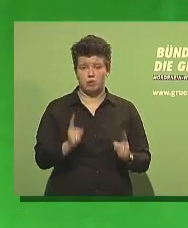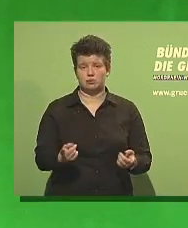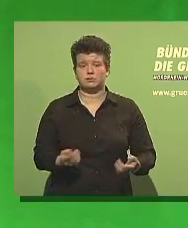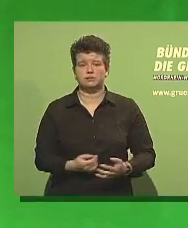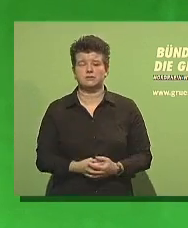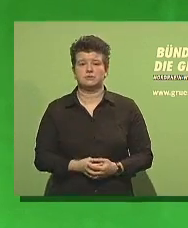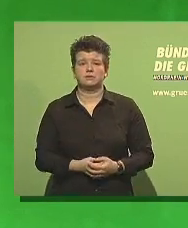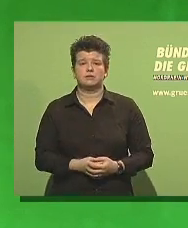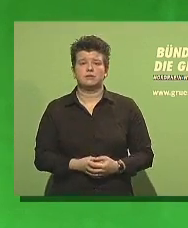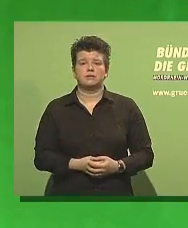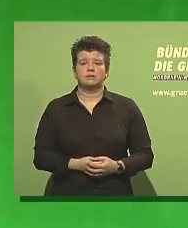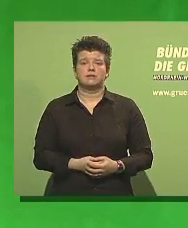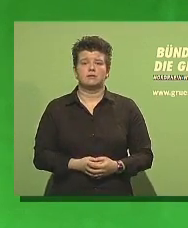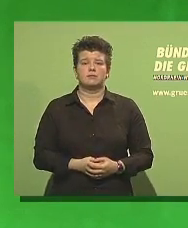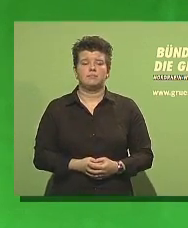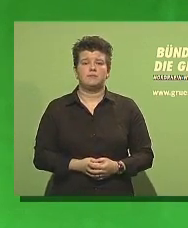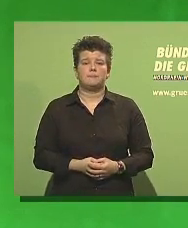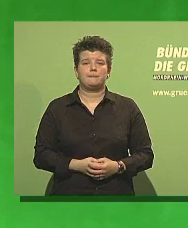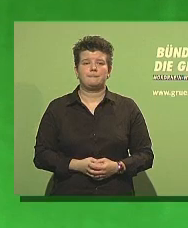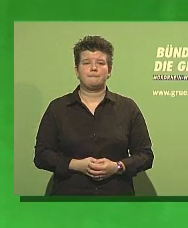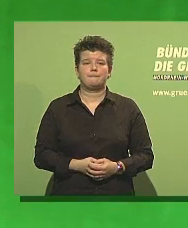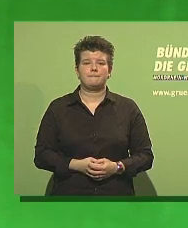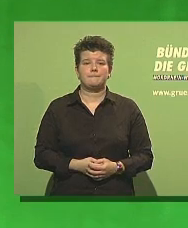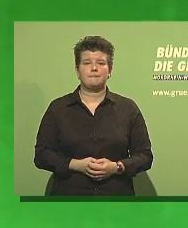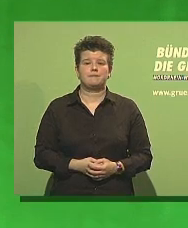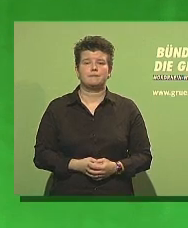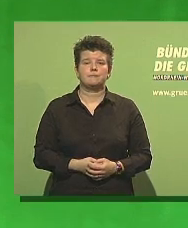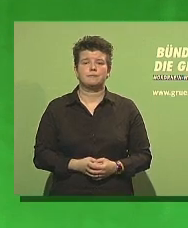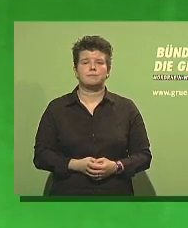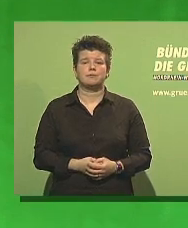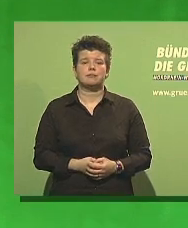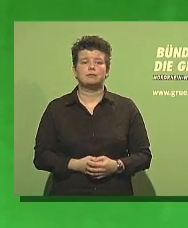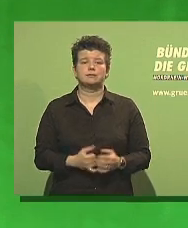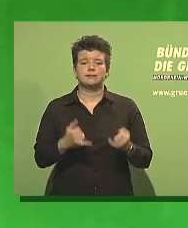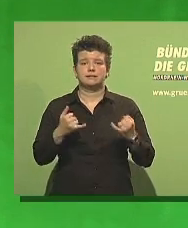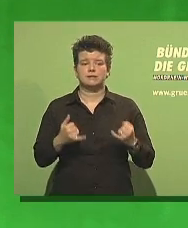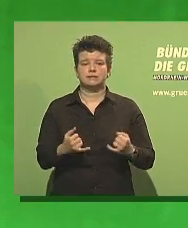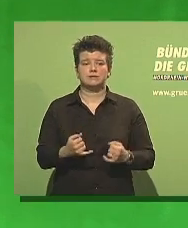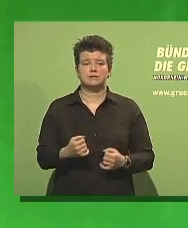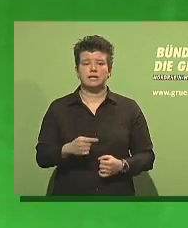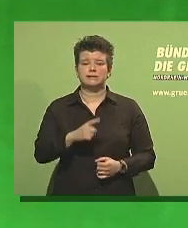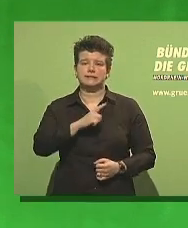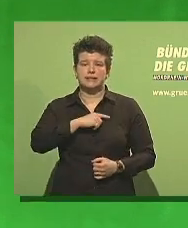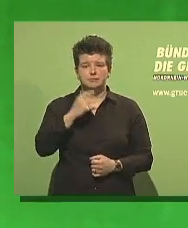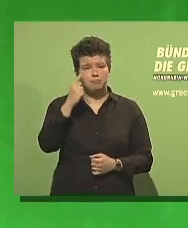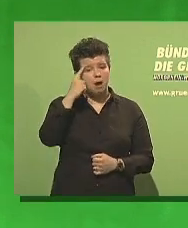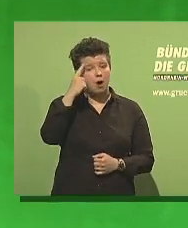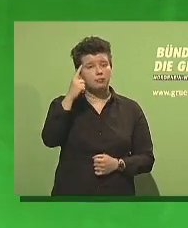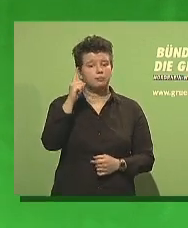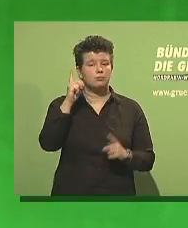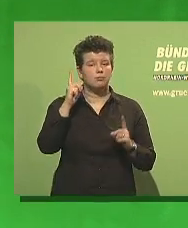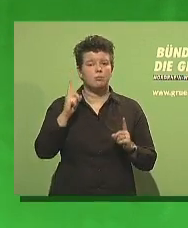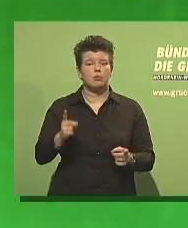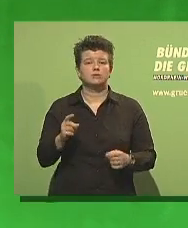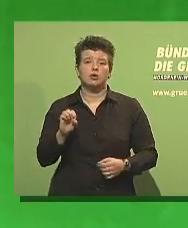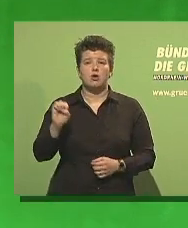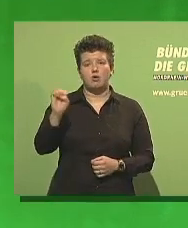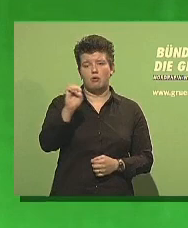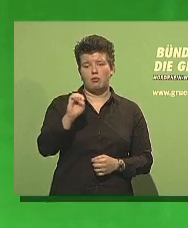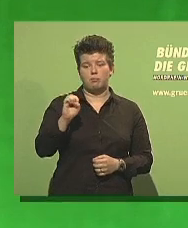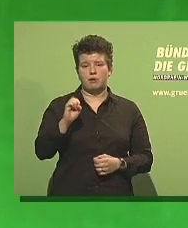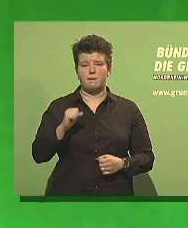dramatischer geworden. Und es geht hier um die Selbstbehauptung Europas gegen die Angriffswellen aus den